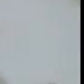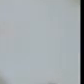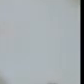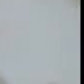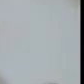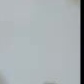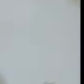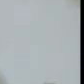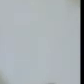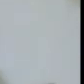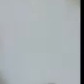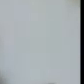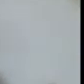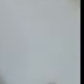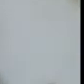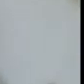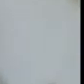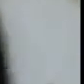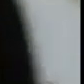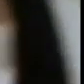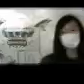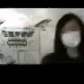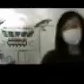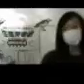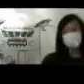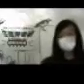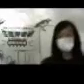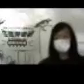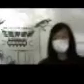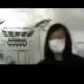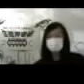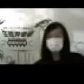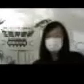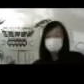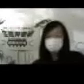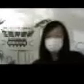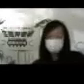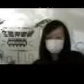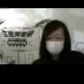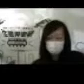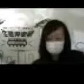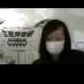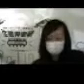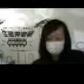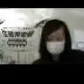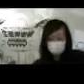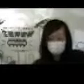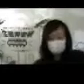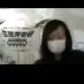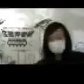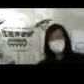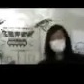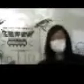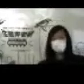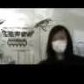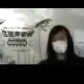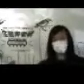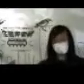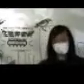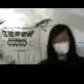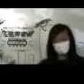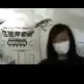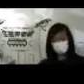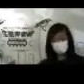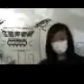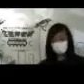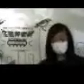我哋咧喺伊犁地城咧翻翻嚟呢度先。咁石牆樹嘅出現咧，就正正咁展現